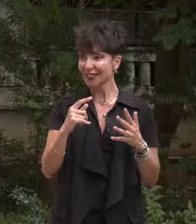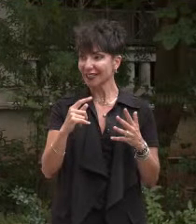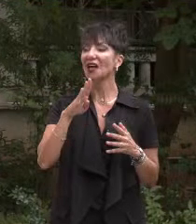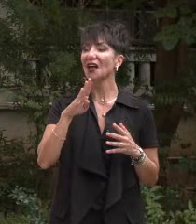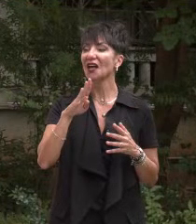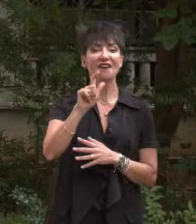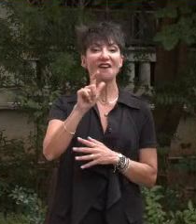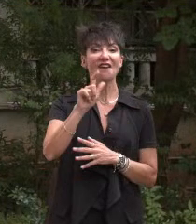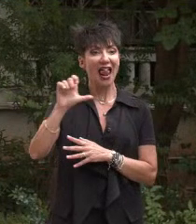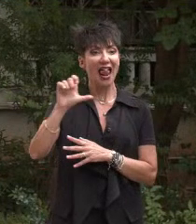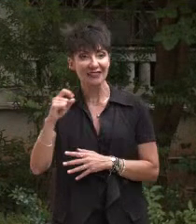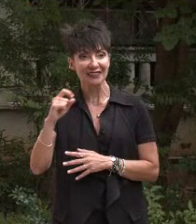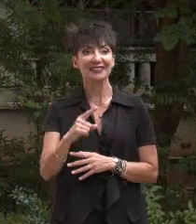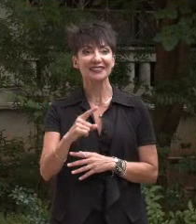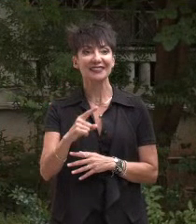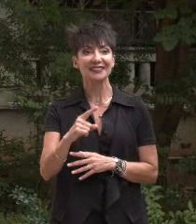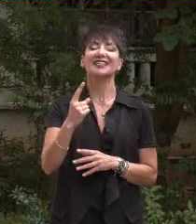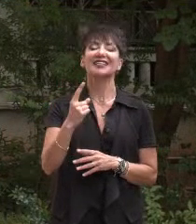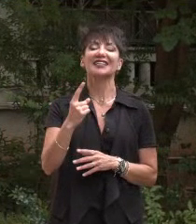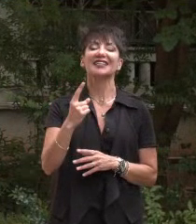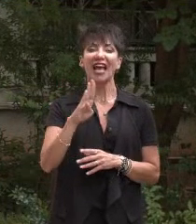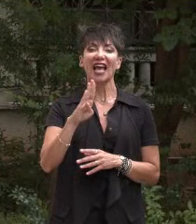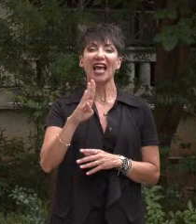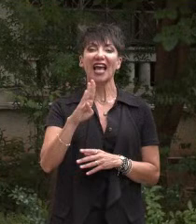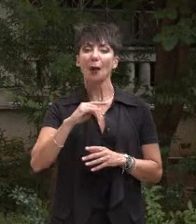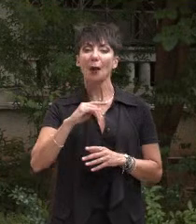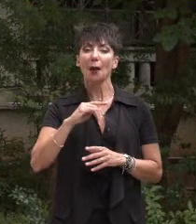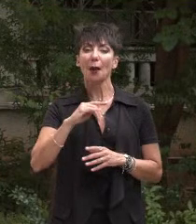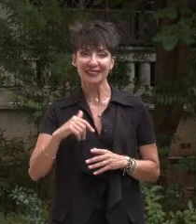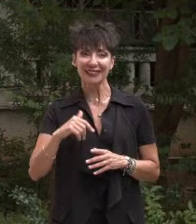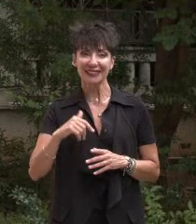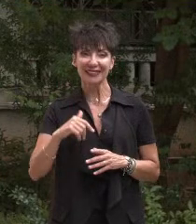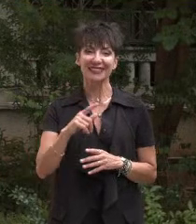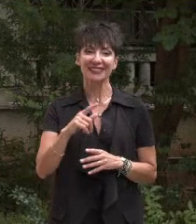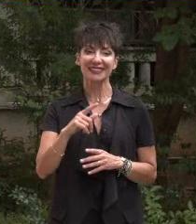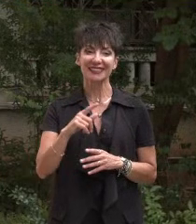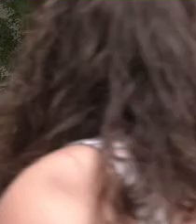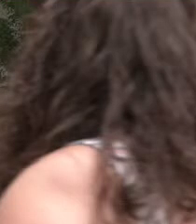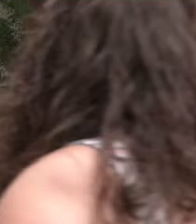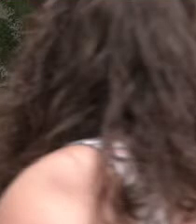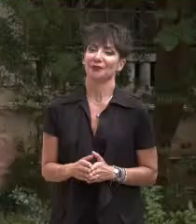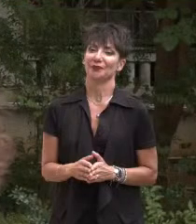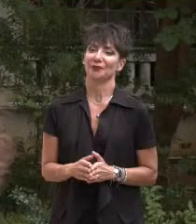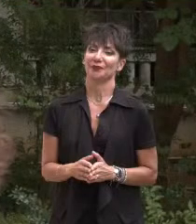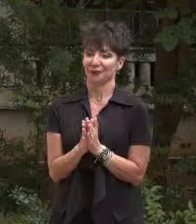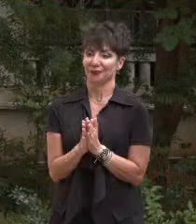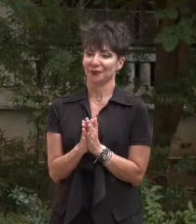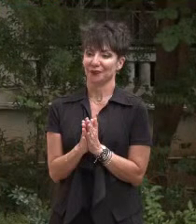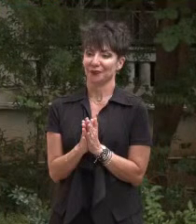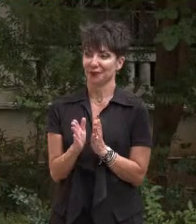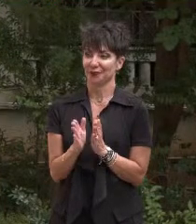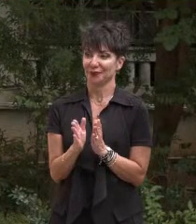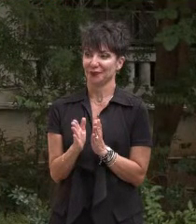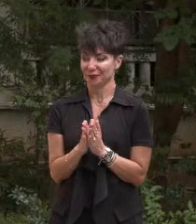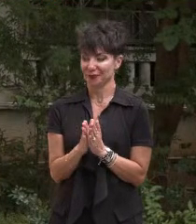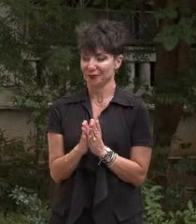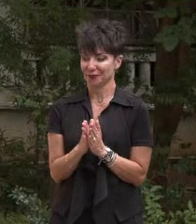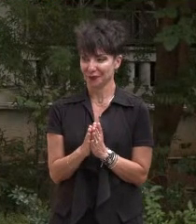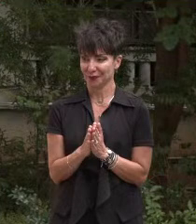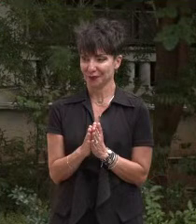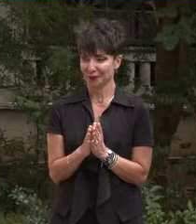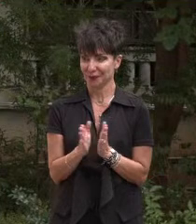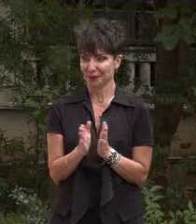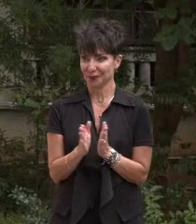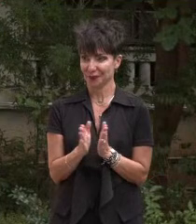Γεώργιος, Κουτηρή Ευαγγελία, Δικελιώτη Μεταξία, Ξυλάς Παναγιώτης, Κοκκινέλης Βασίλης Μάριος, Μπαρμπαρόβι